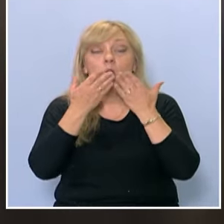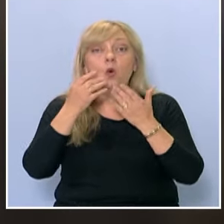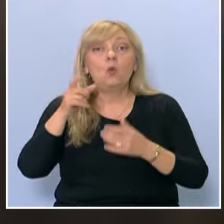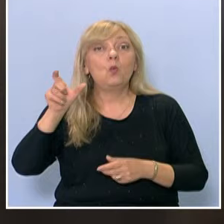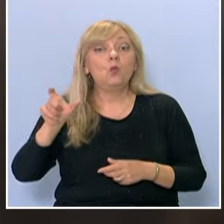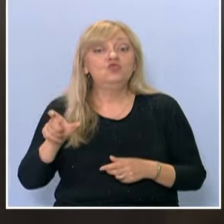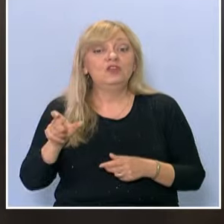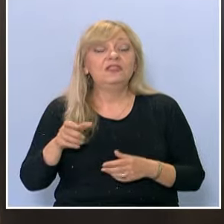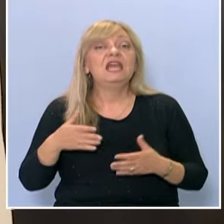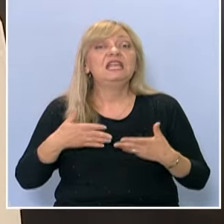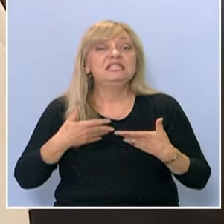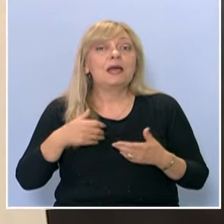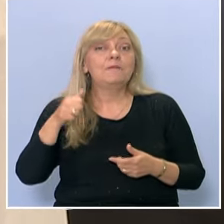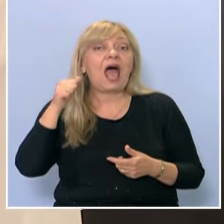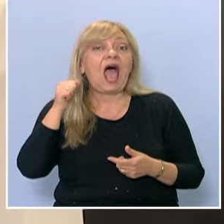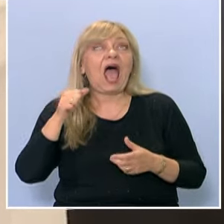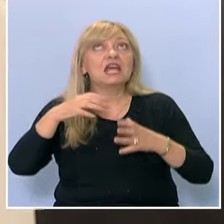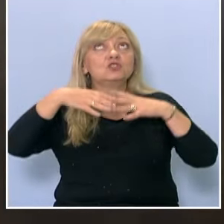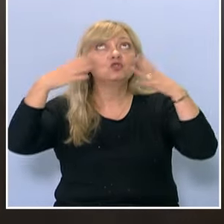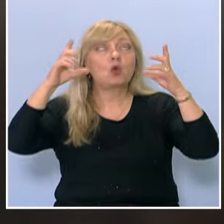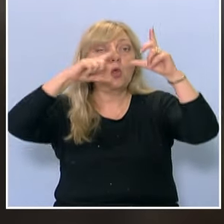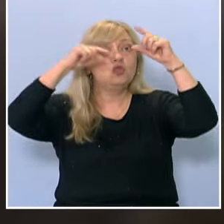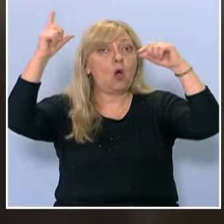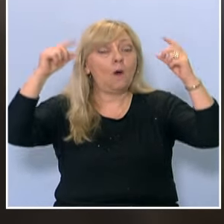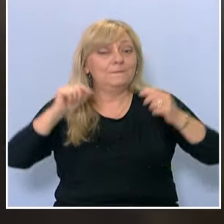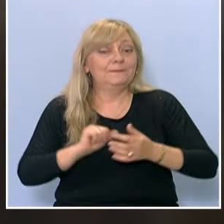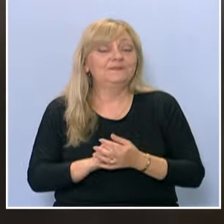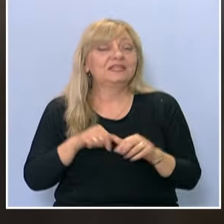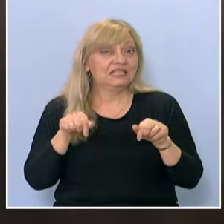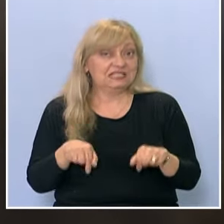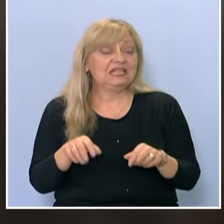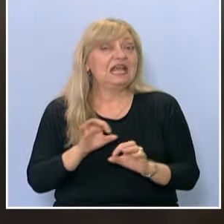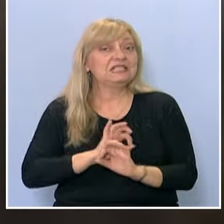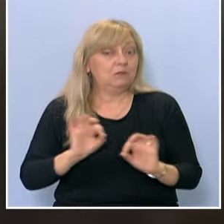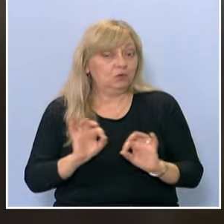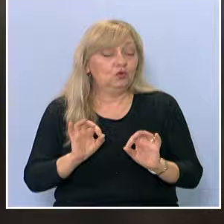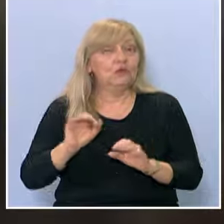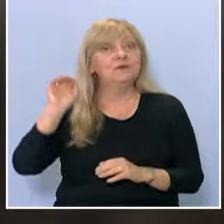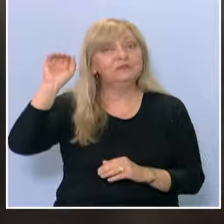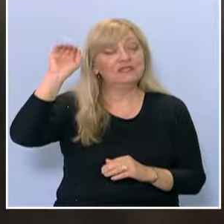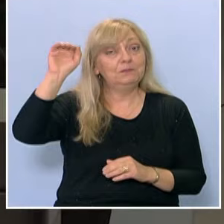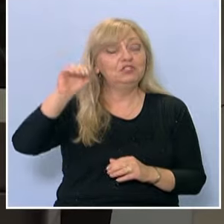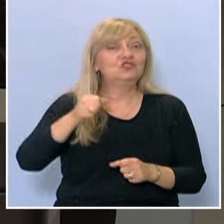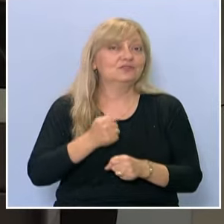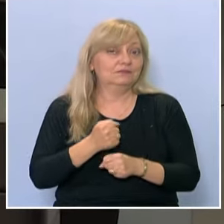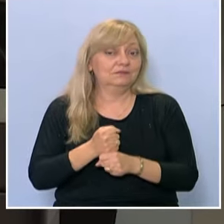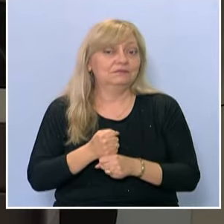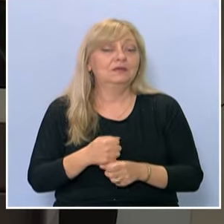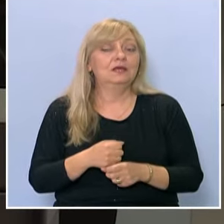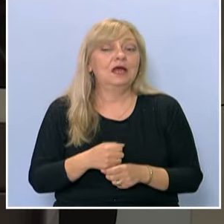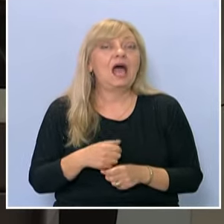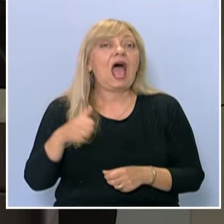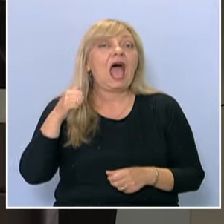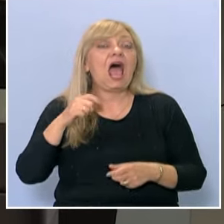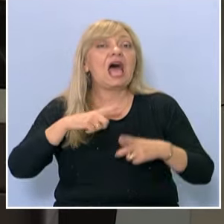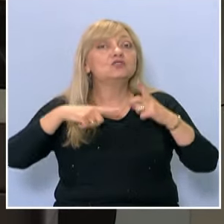най-много искам астроном. И затова сега се подготвям за бъдещата си кариера. Астрономията може да ни